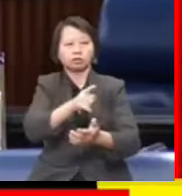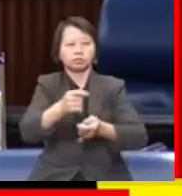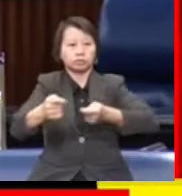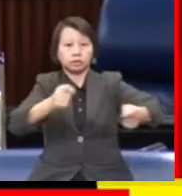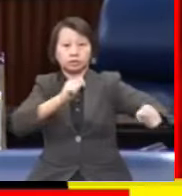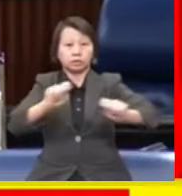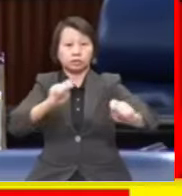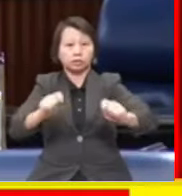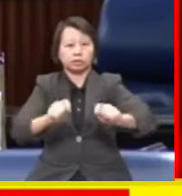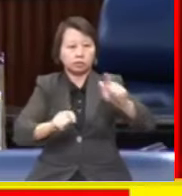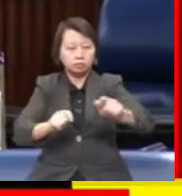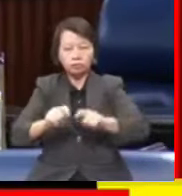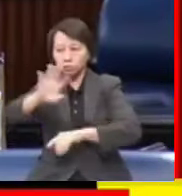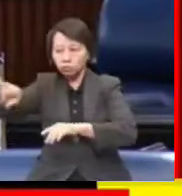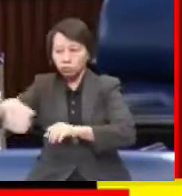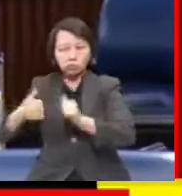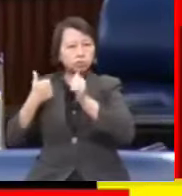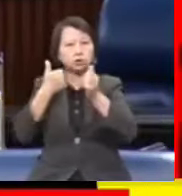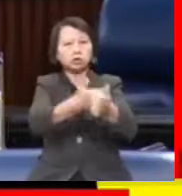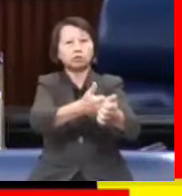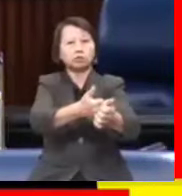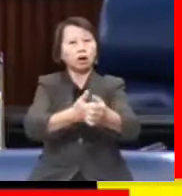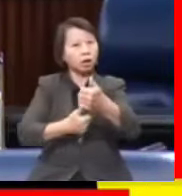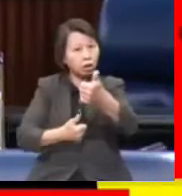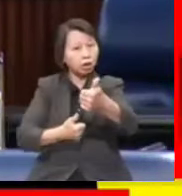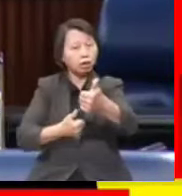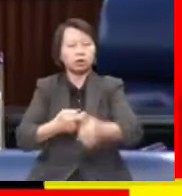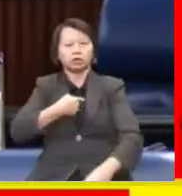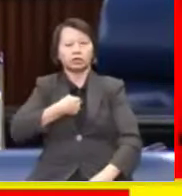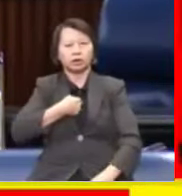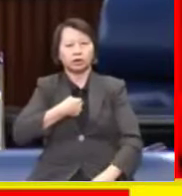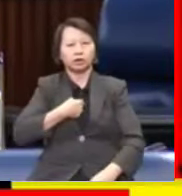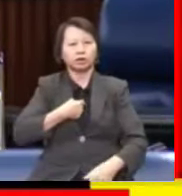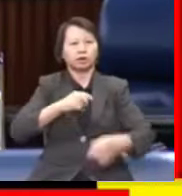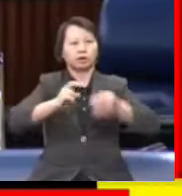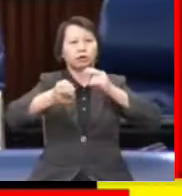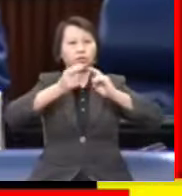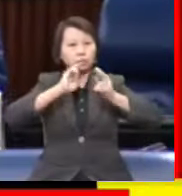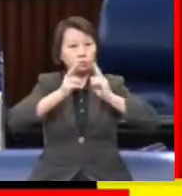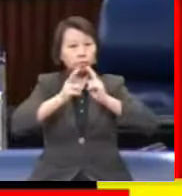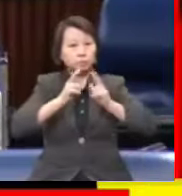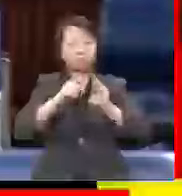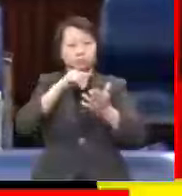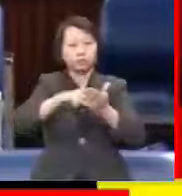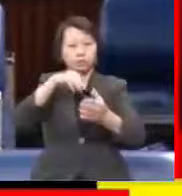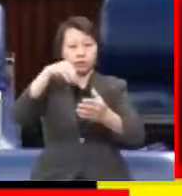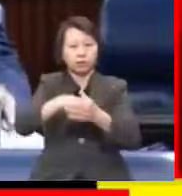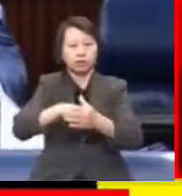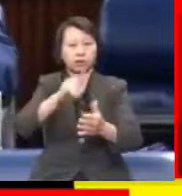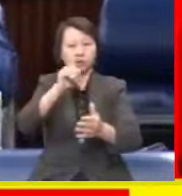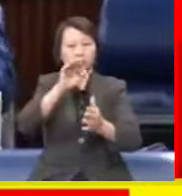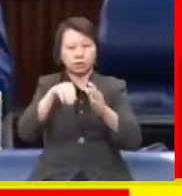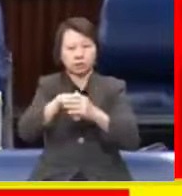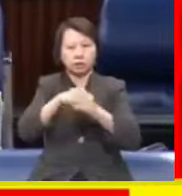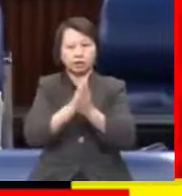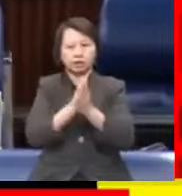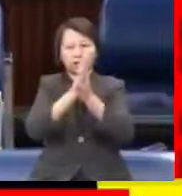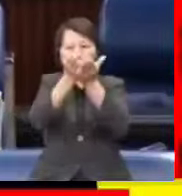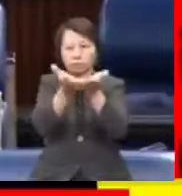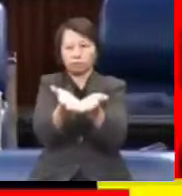patut dicontoi saya rakamkan perkara ini dalam sebuah buku The